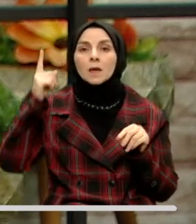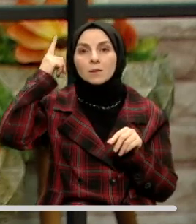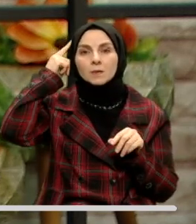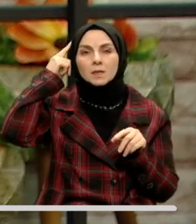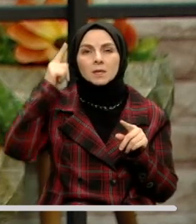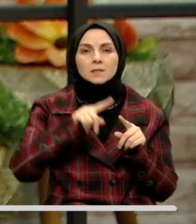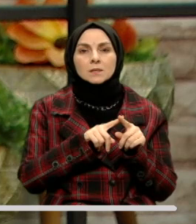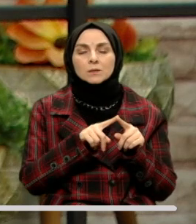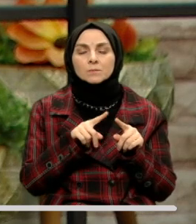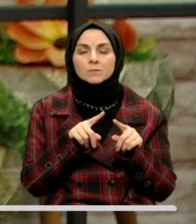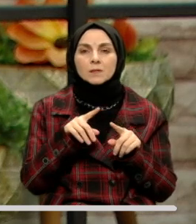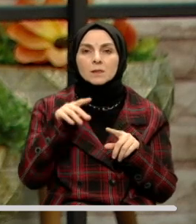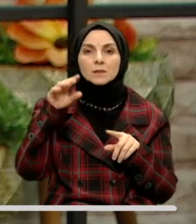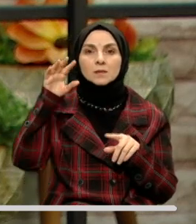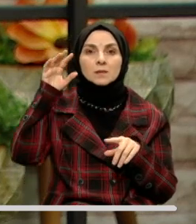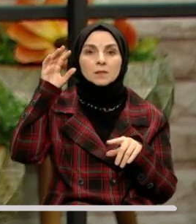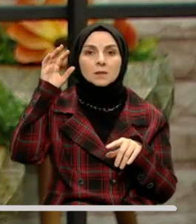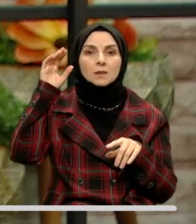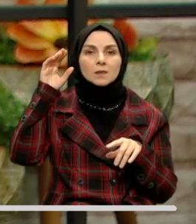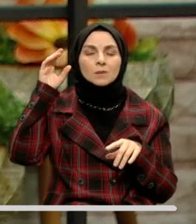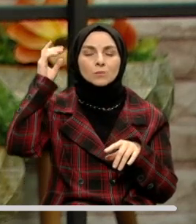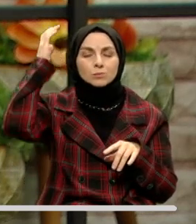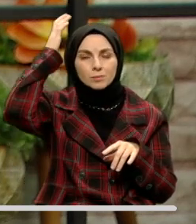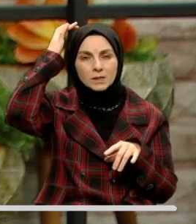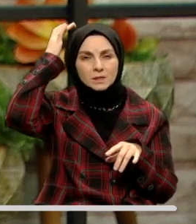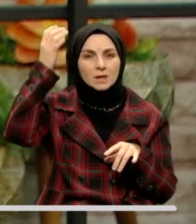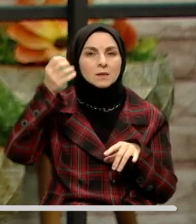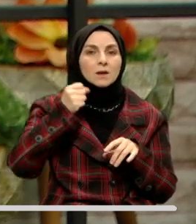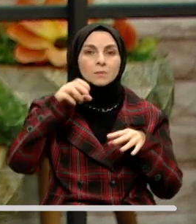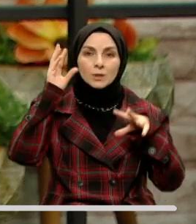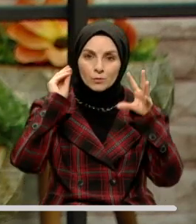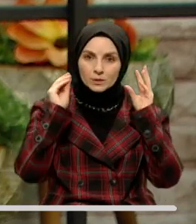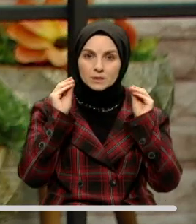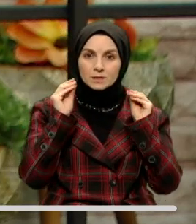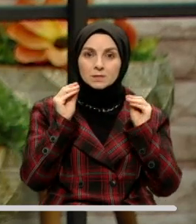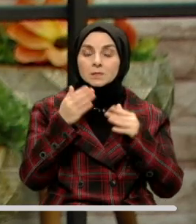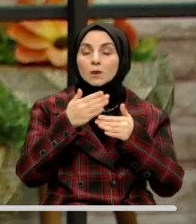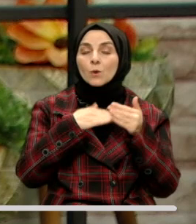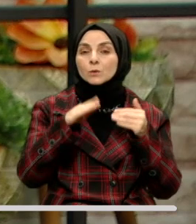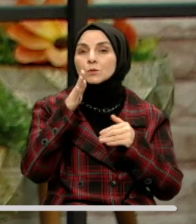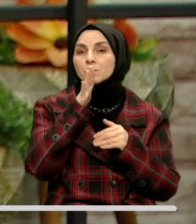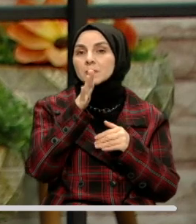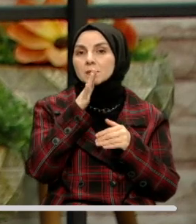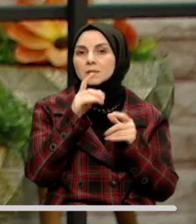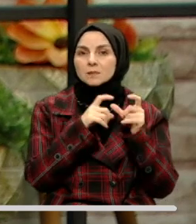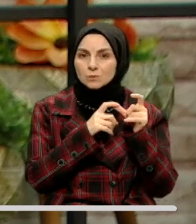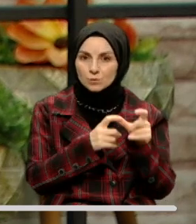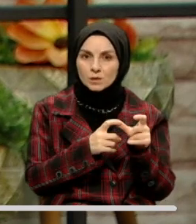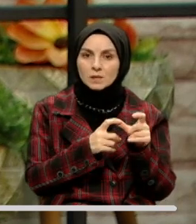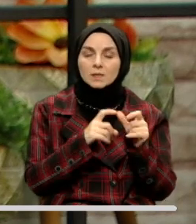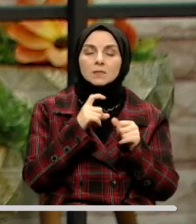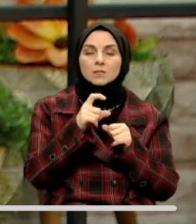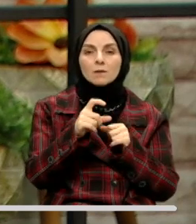uzun hafızadan çekmeyi öğrenirsiniz, turlama tekniği kullanmak etkili olabilir. Önce bildiğimiz soruları cevaplarız, o